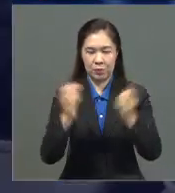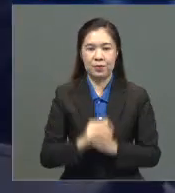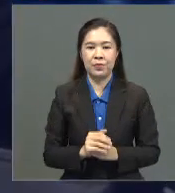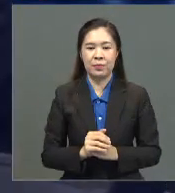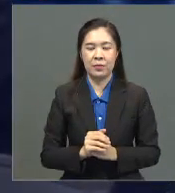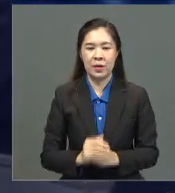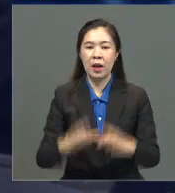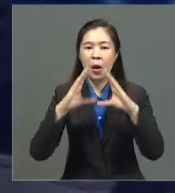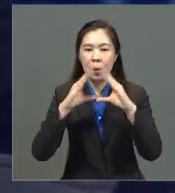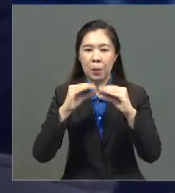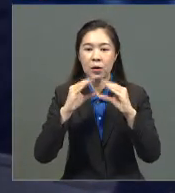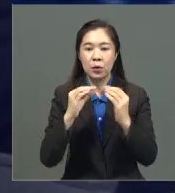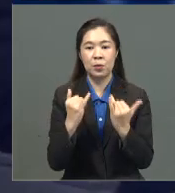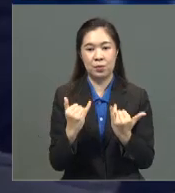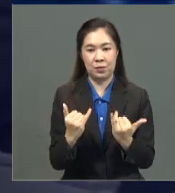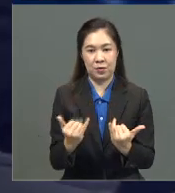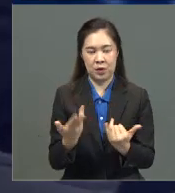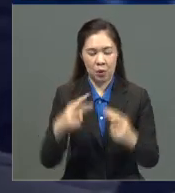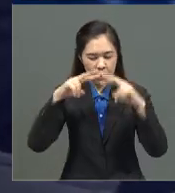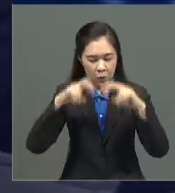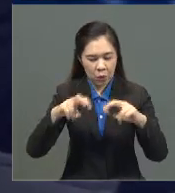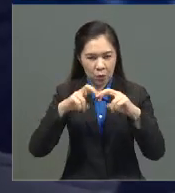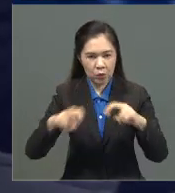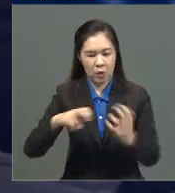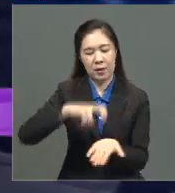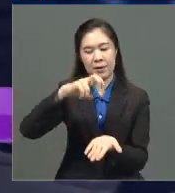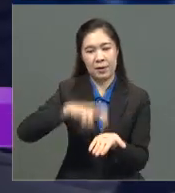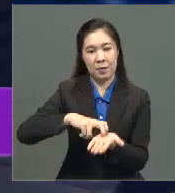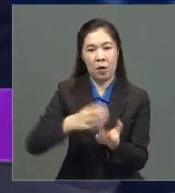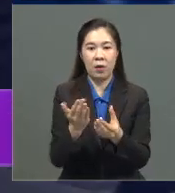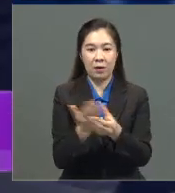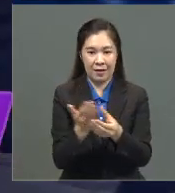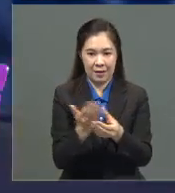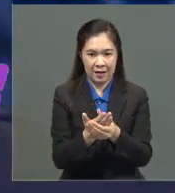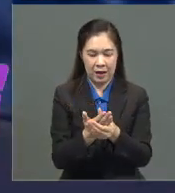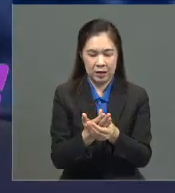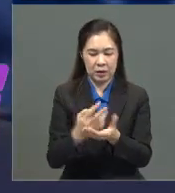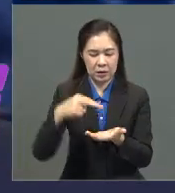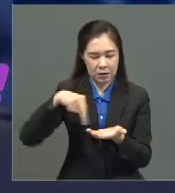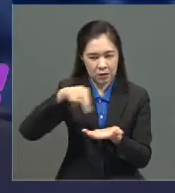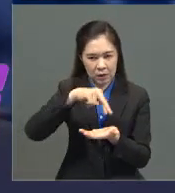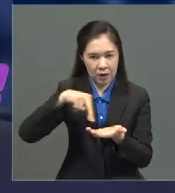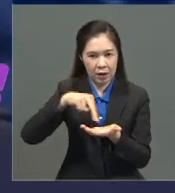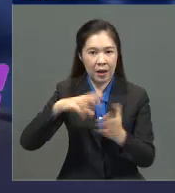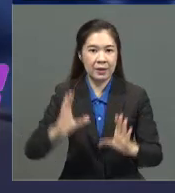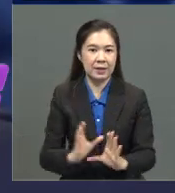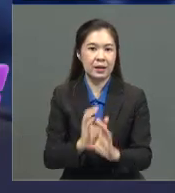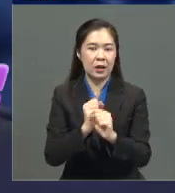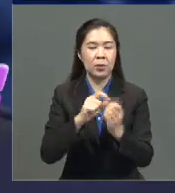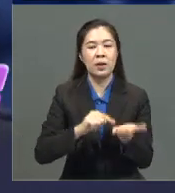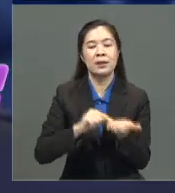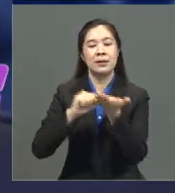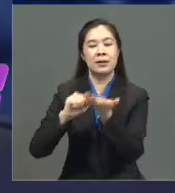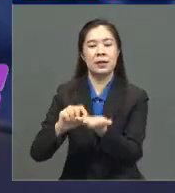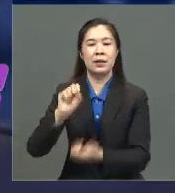ประชุมคณะกรรมาธิการนะสุดท้ายเพื่อตรวจสอบรับรองรายงานที่กรรมาธิการพิจารณาเสร็จแล้วก็นำเสนอต่อ